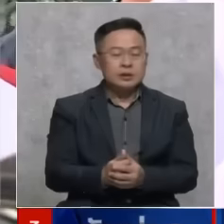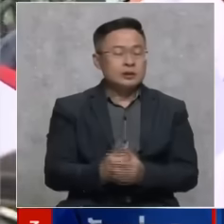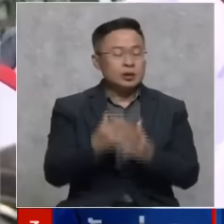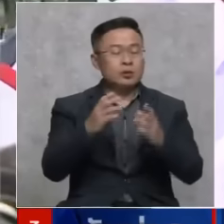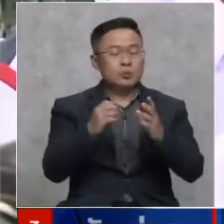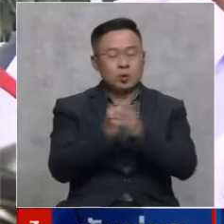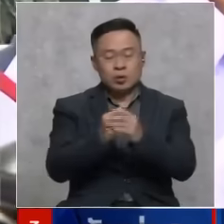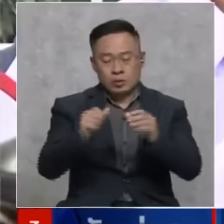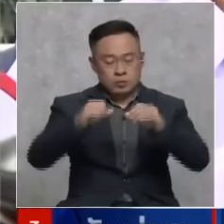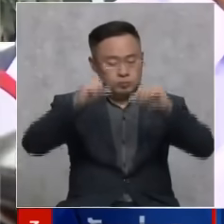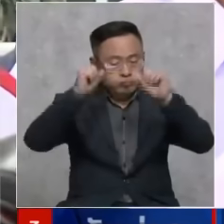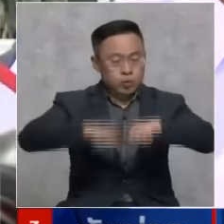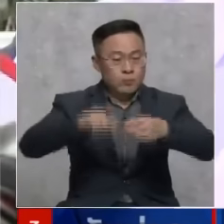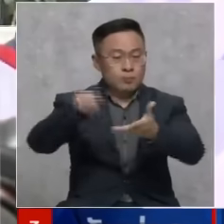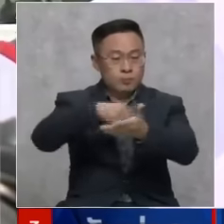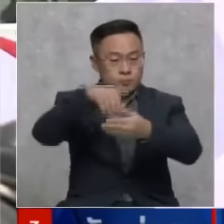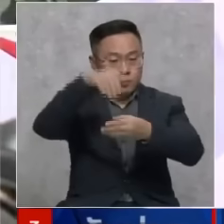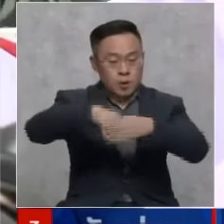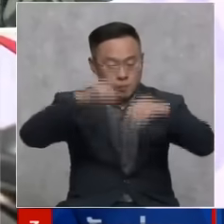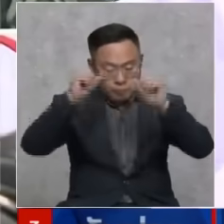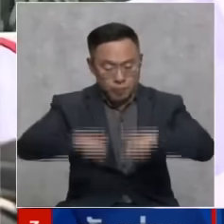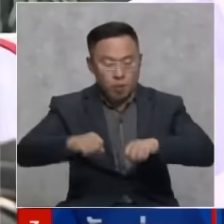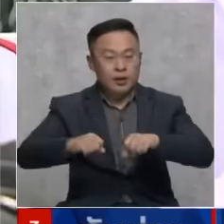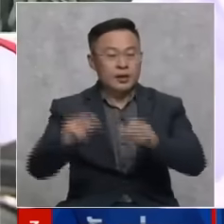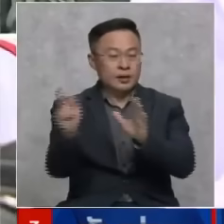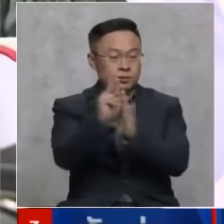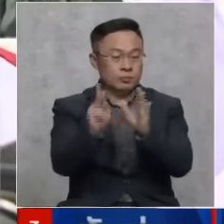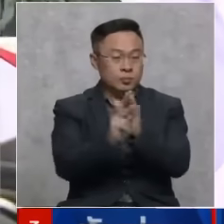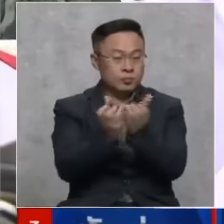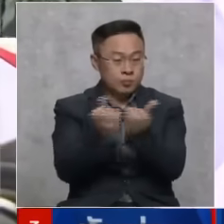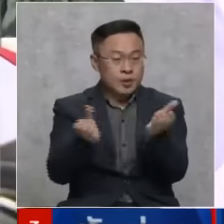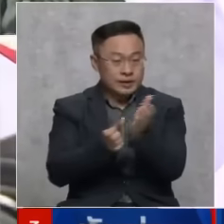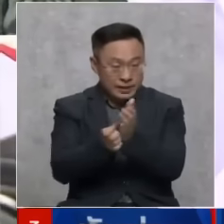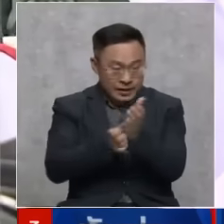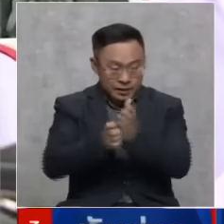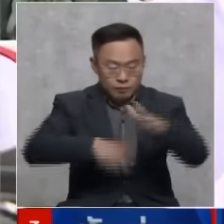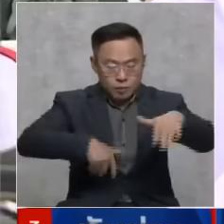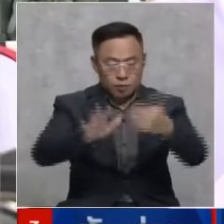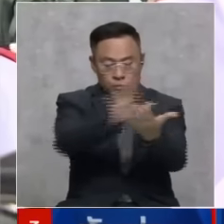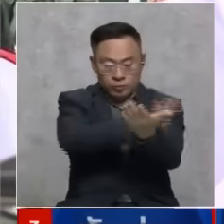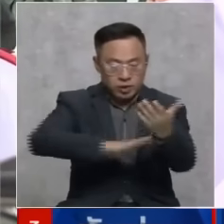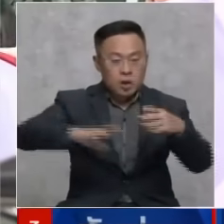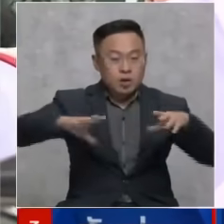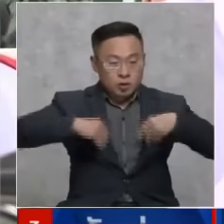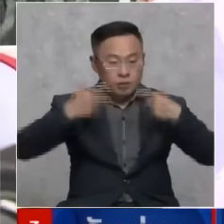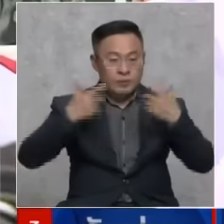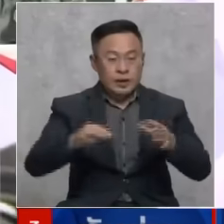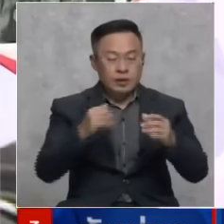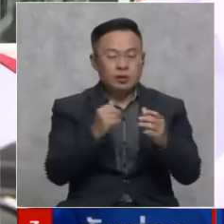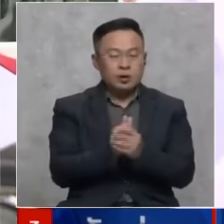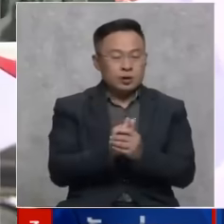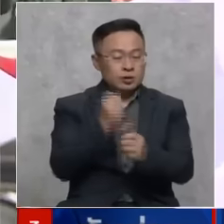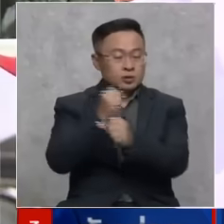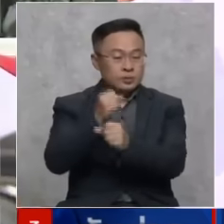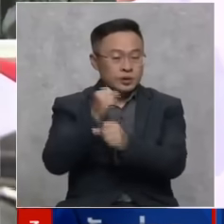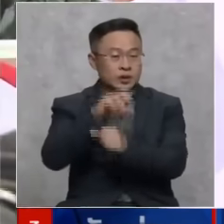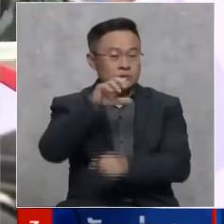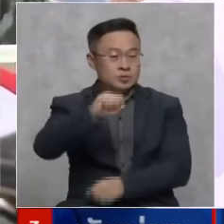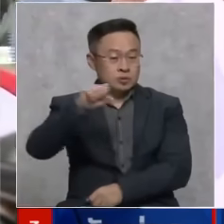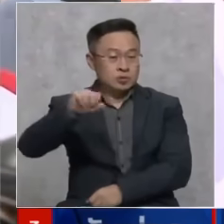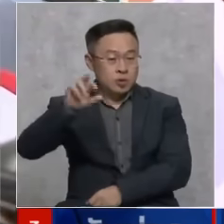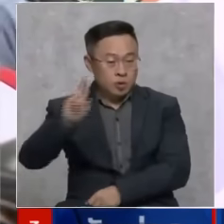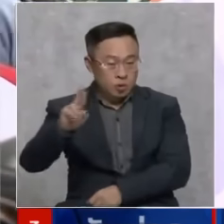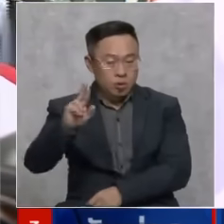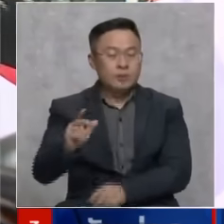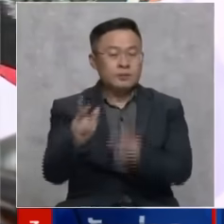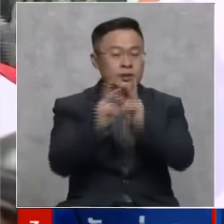ขั้นตอนของการทำประชามติเมื่อทำประชามติหมายความว่ารัฐธรรมนูญถูกแก้ก็จะมีการยกร่างใช้เวลากี่เดือน